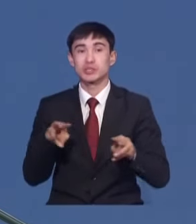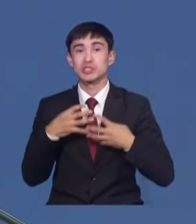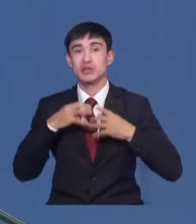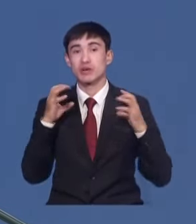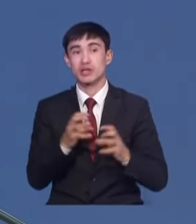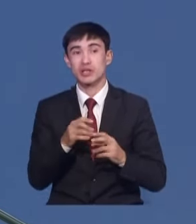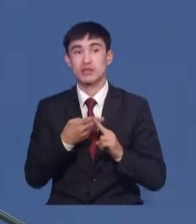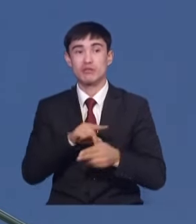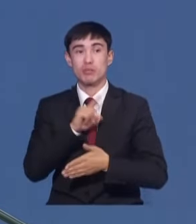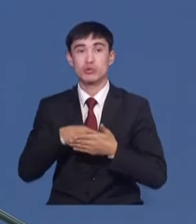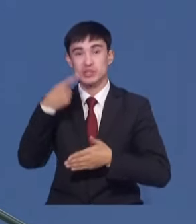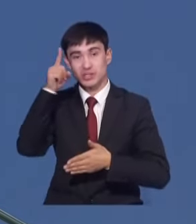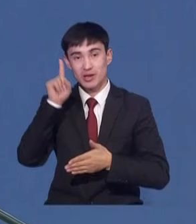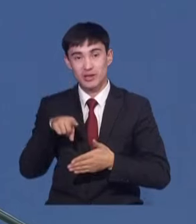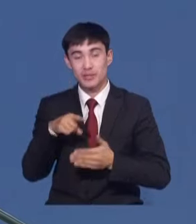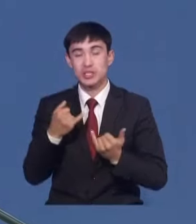постцентральная